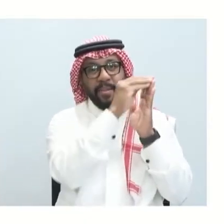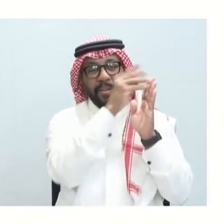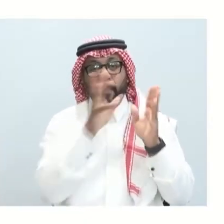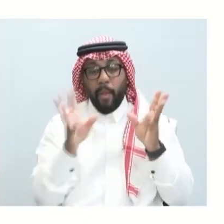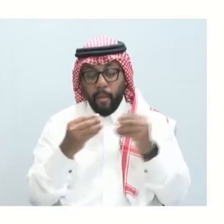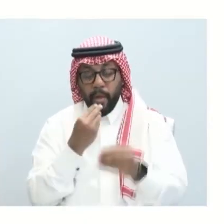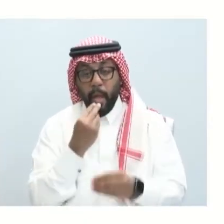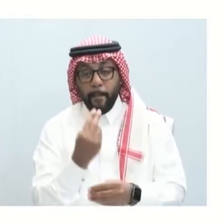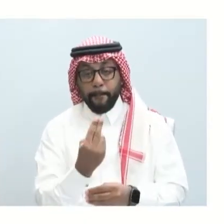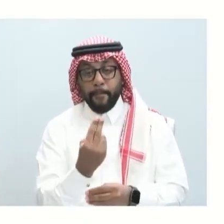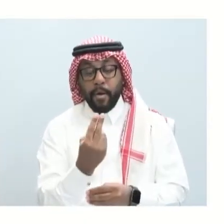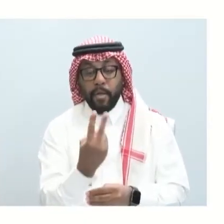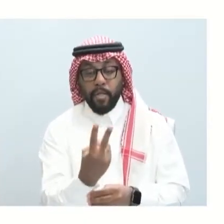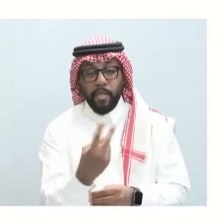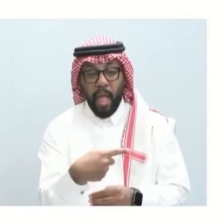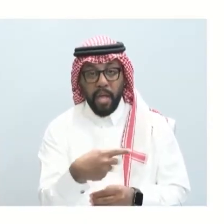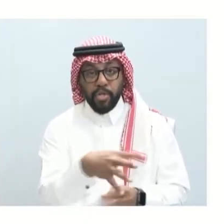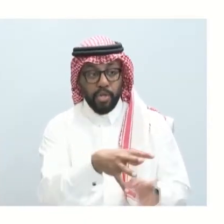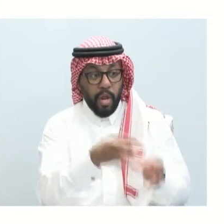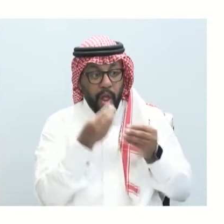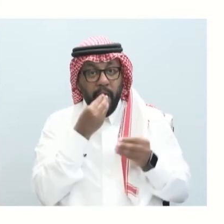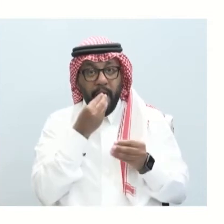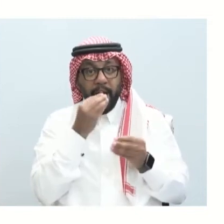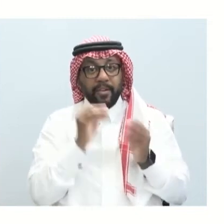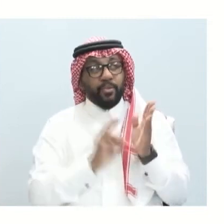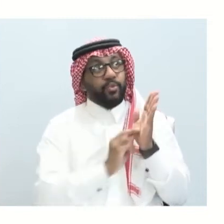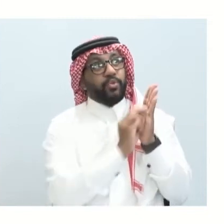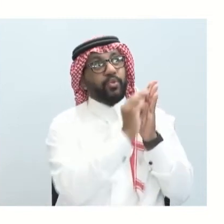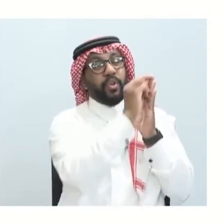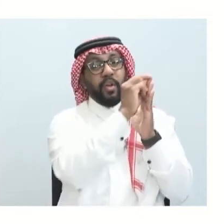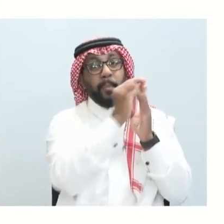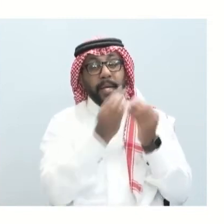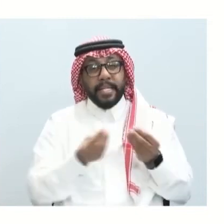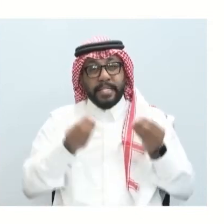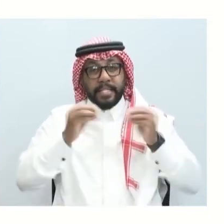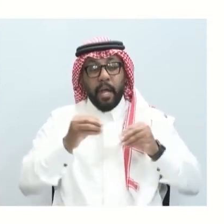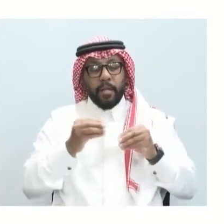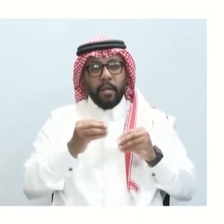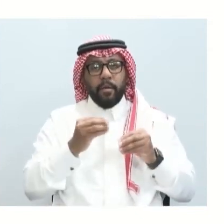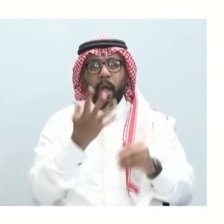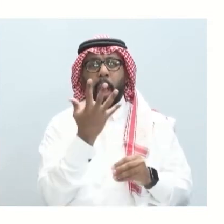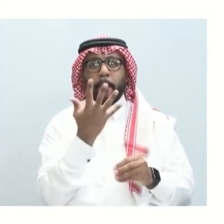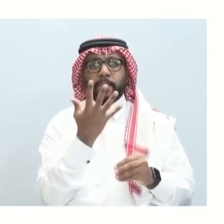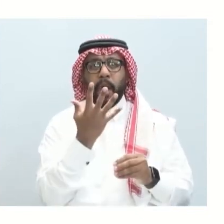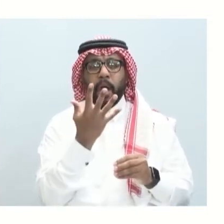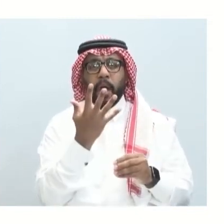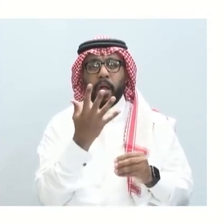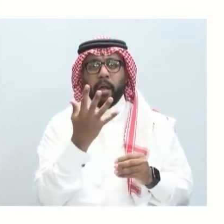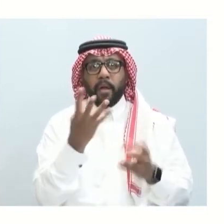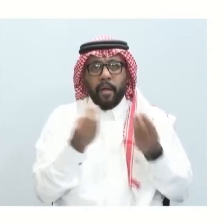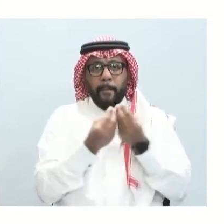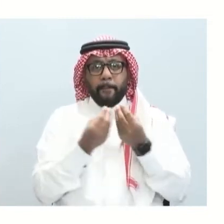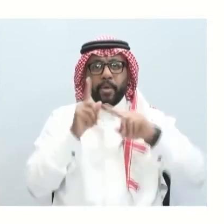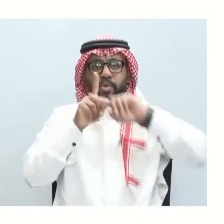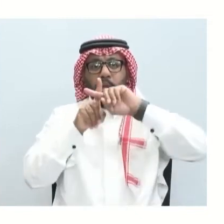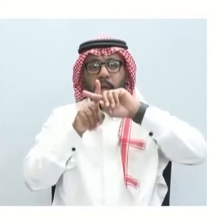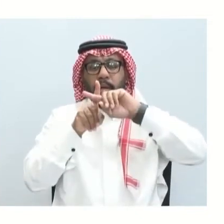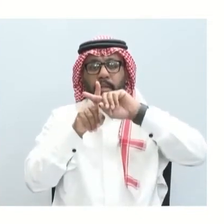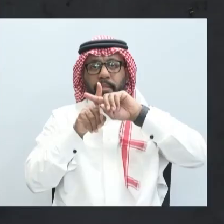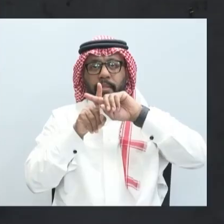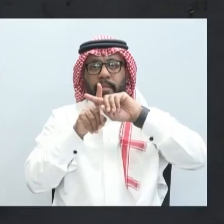التقط خمس ثمرات اخرى كم ثمره اصبحت عند السنجاب ما رايكم في هذا السؤال